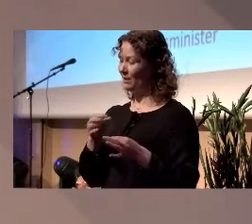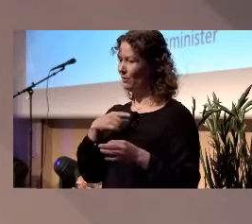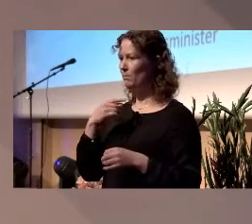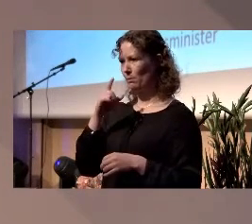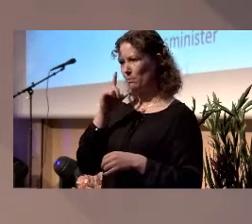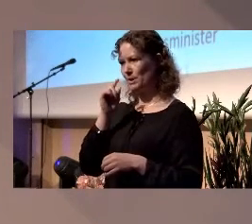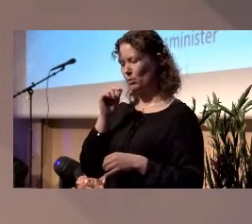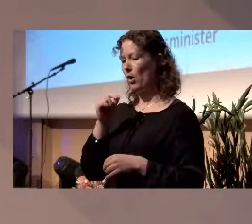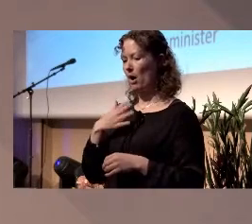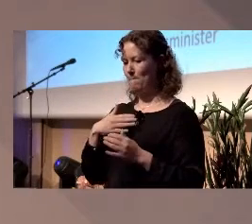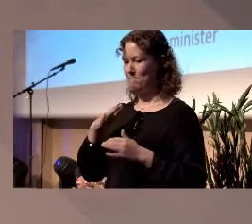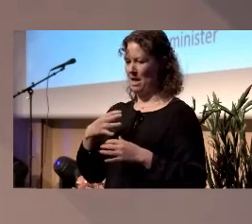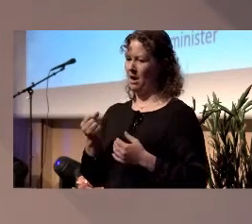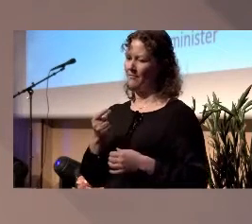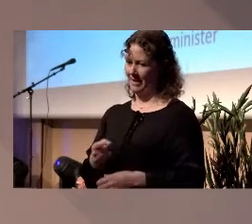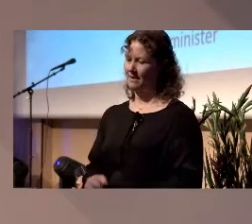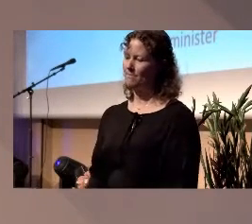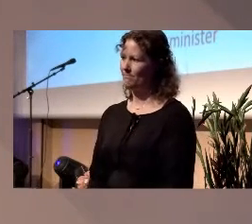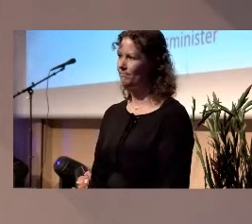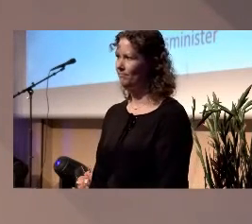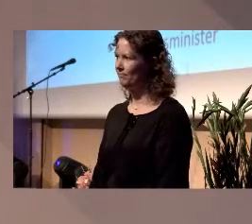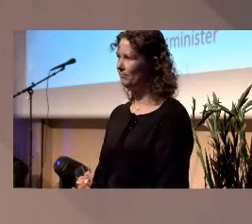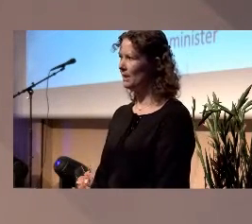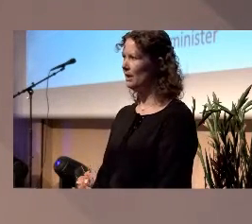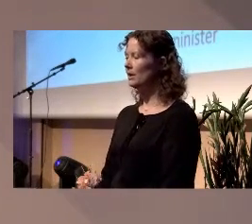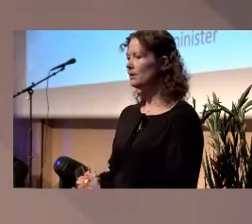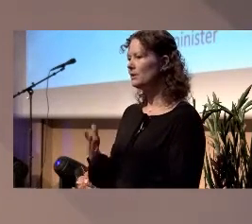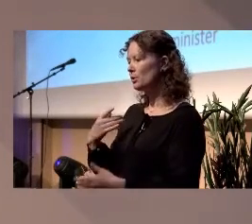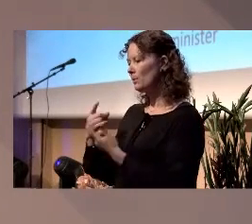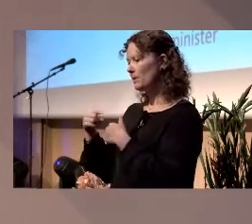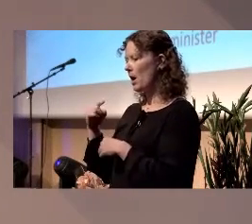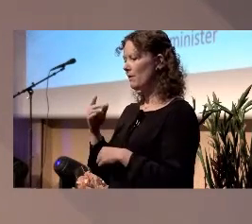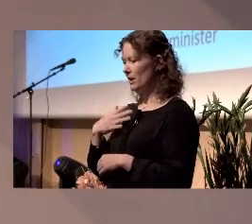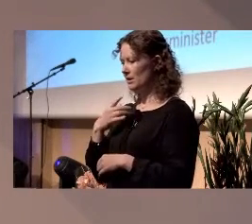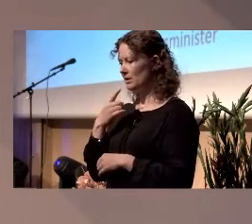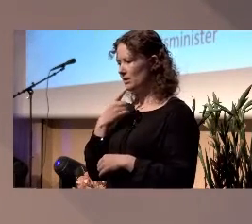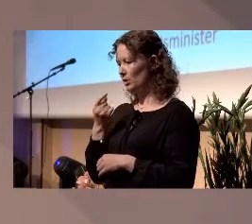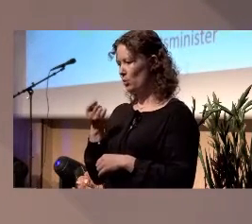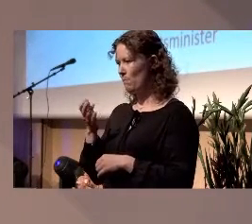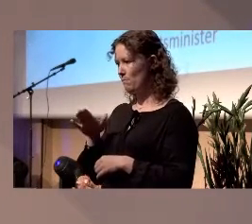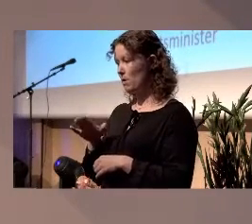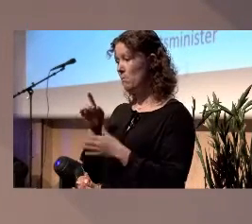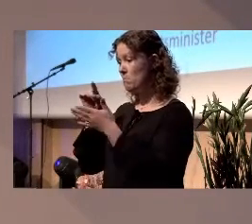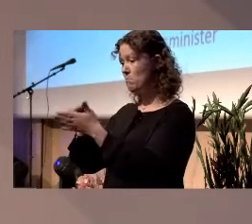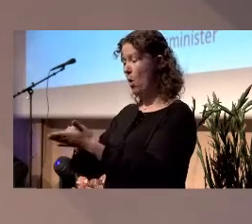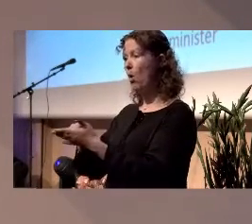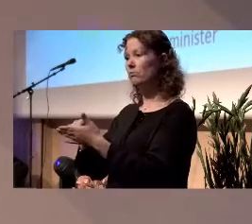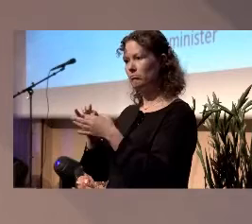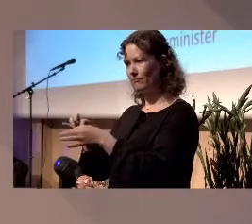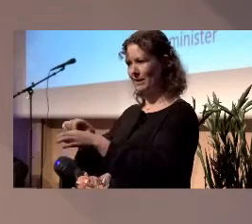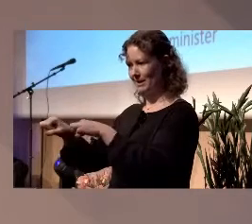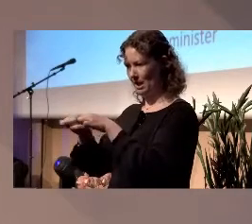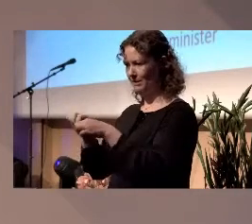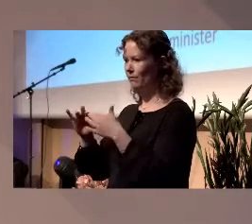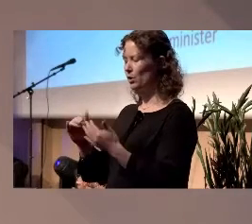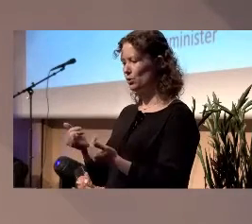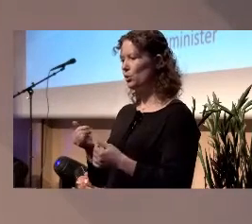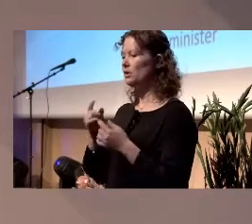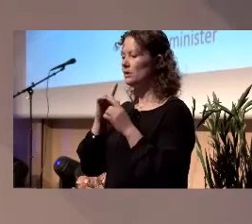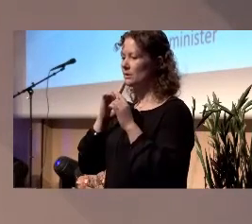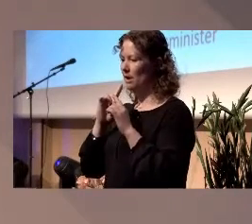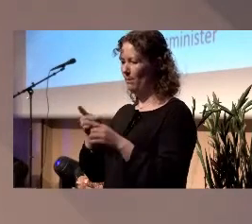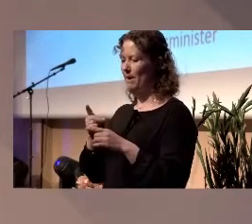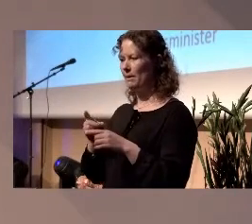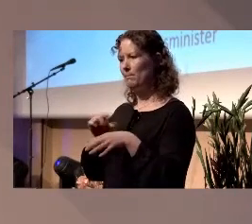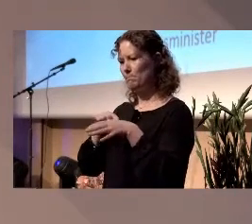på. La meg da komme tilbake til det jeg har sagt litt om. Målet for regjeringen er altså å skape pasientenes